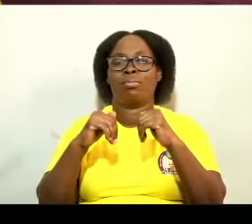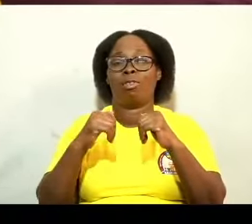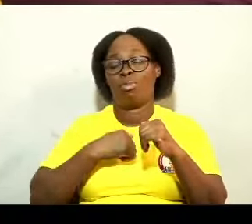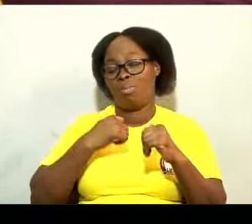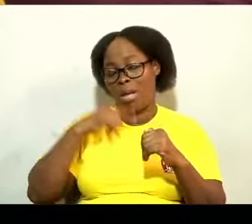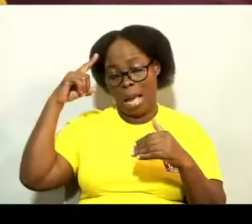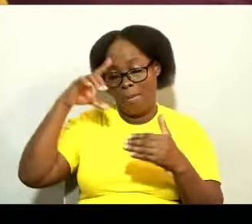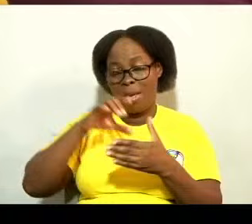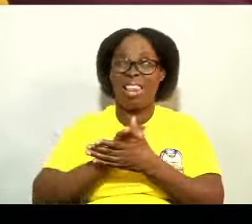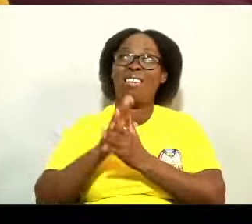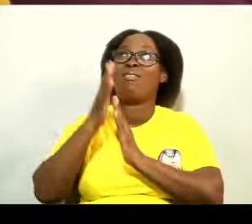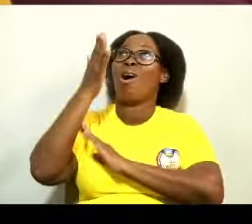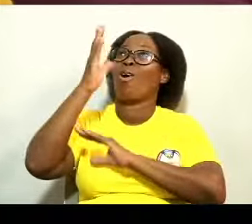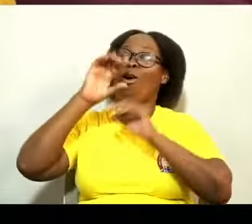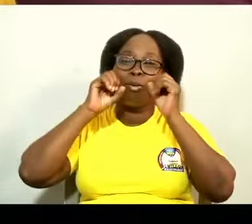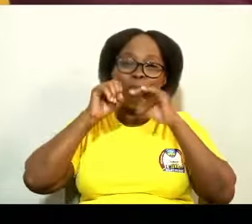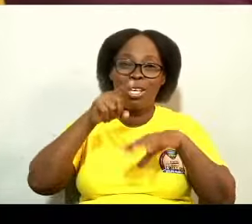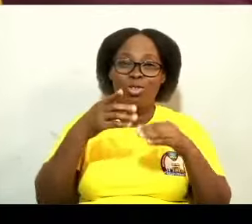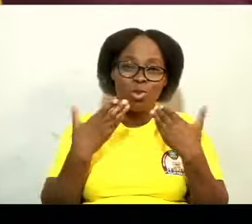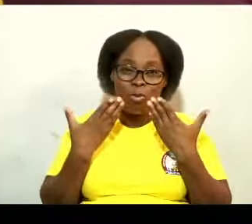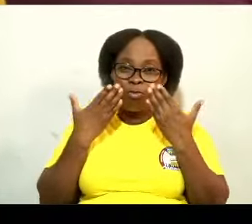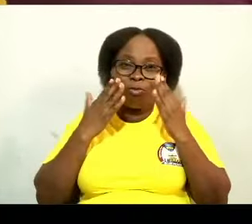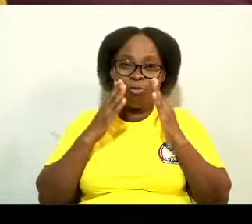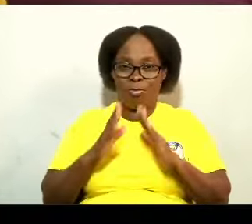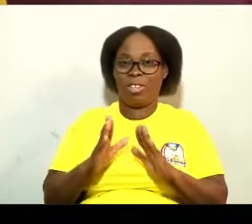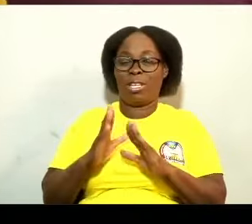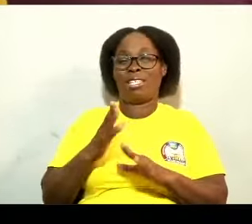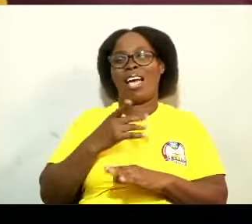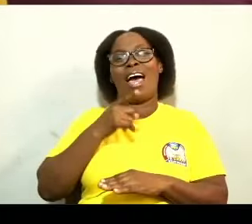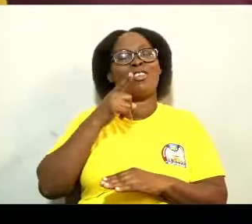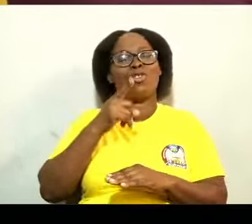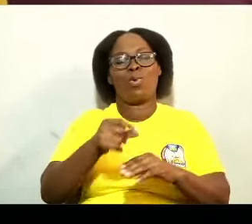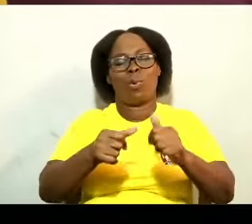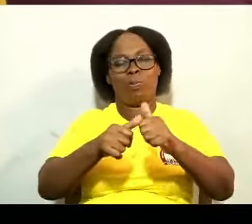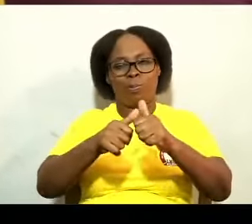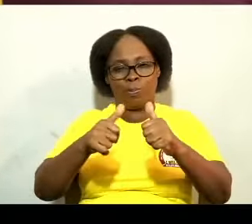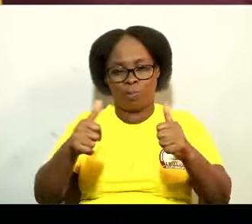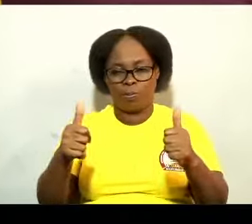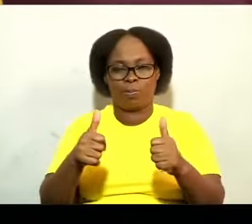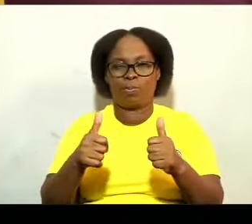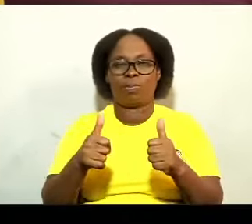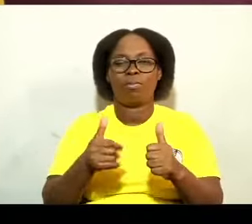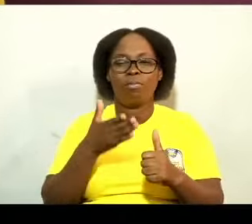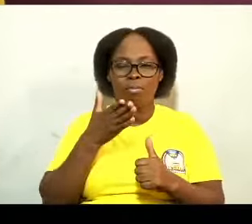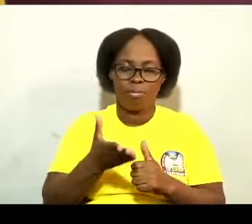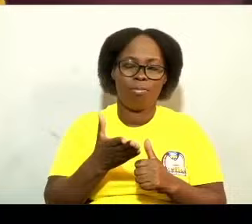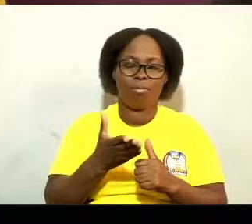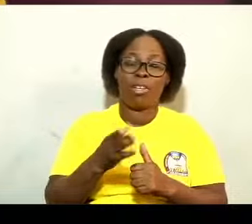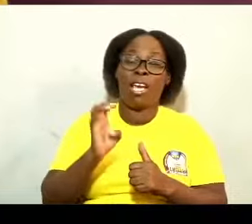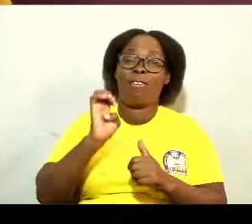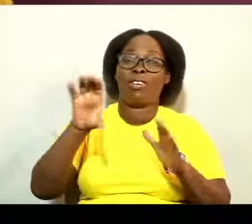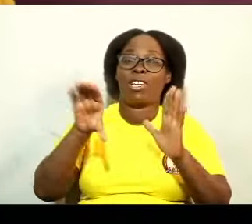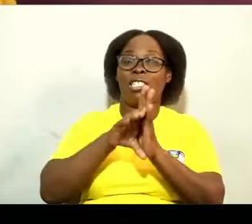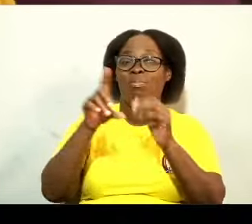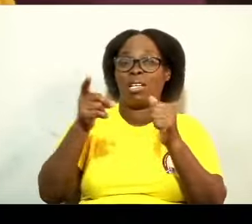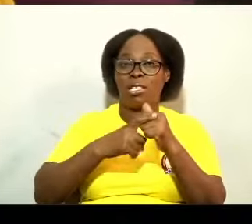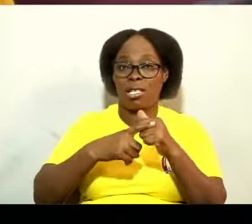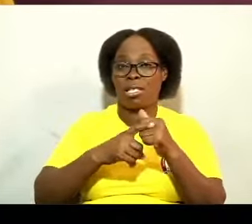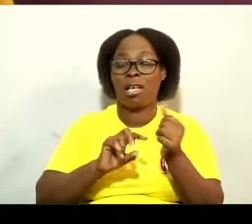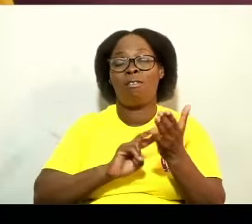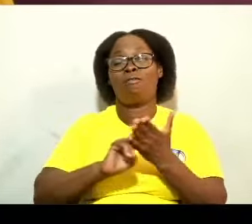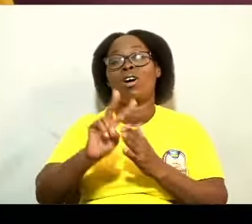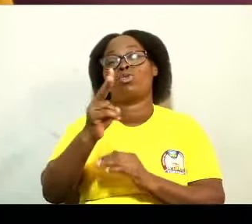Naamini Mungu amekubariki na umefika. Waefeso 6 angalia fungu